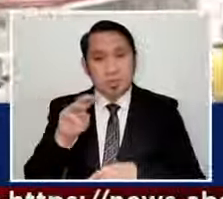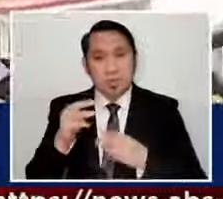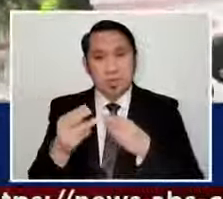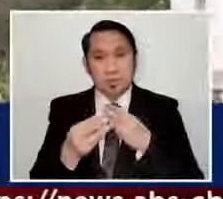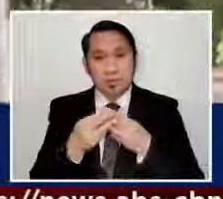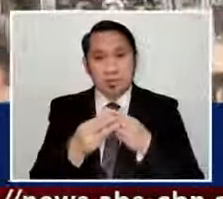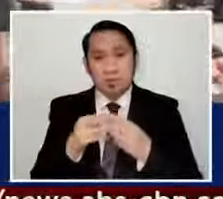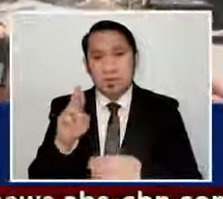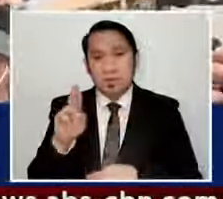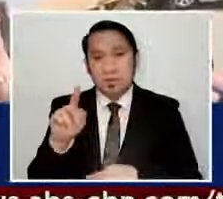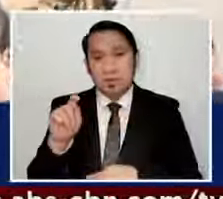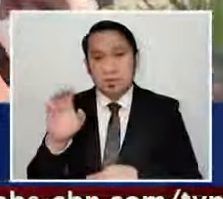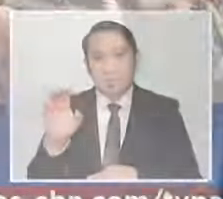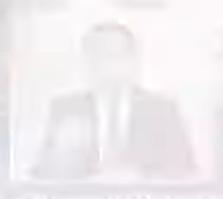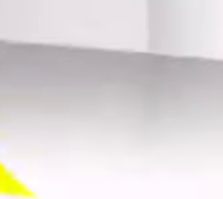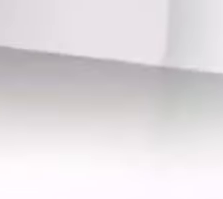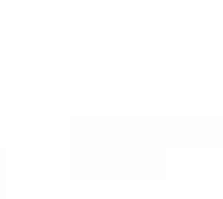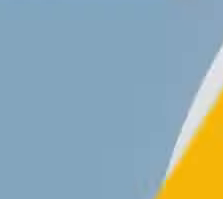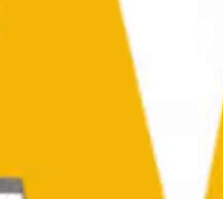RTC.